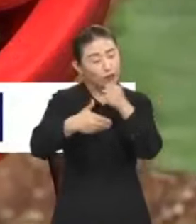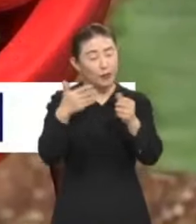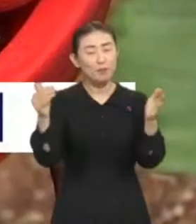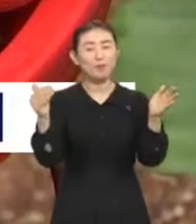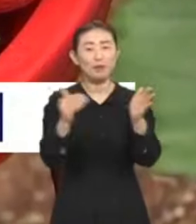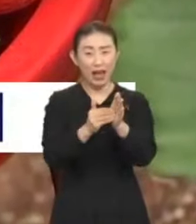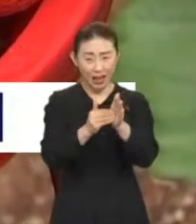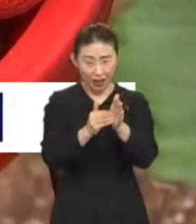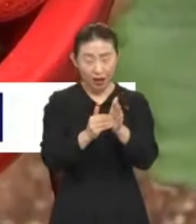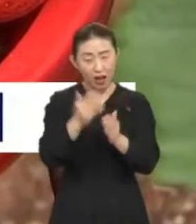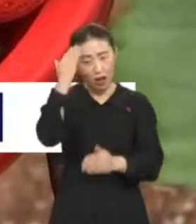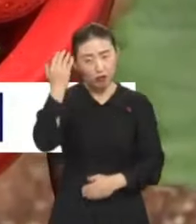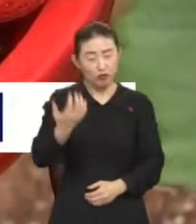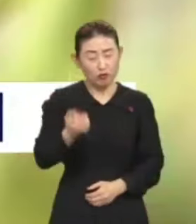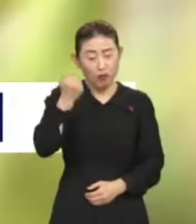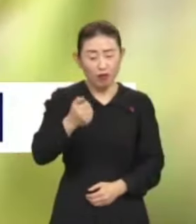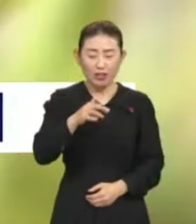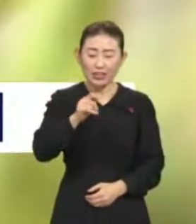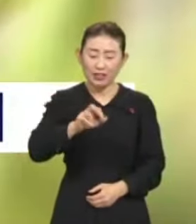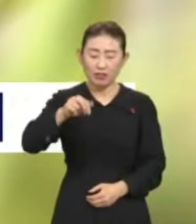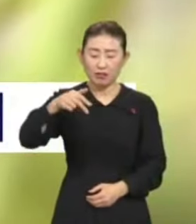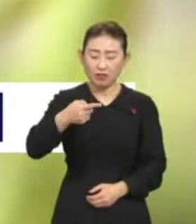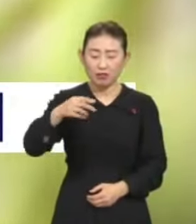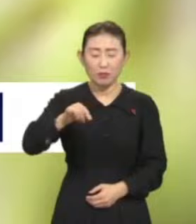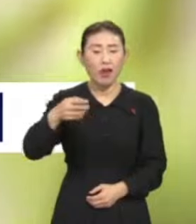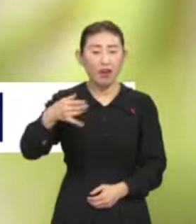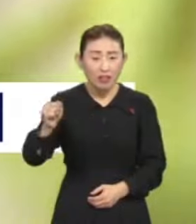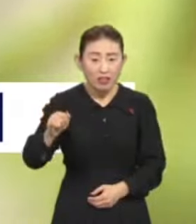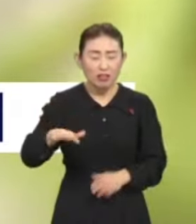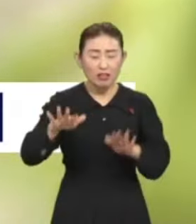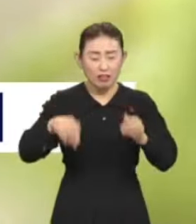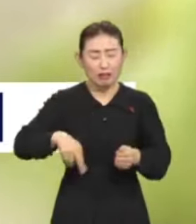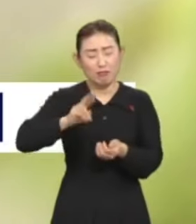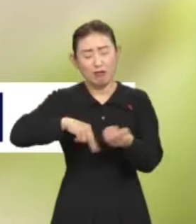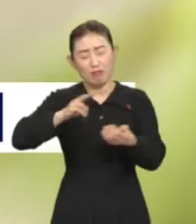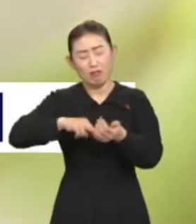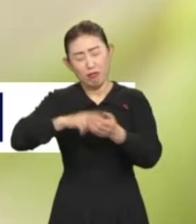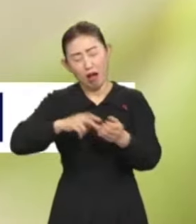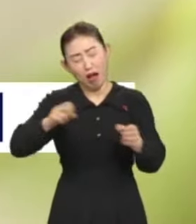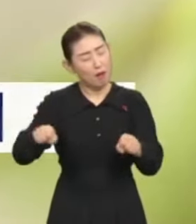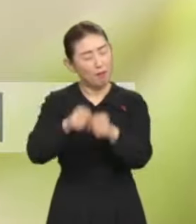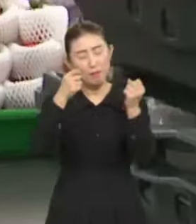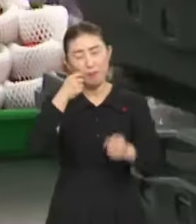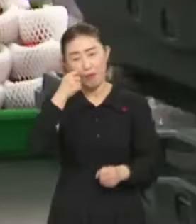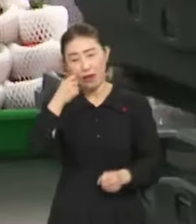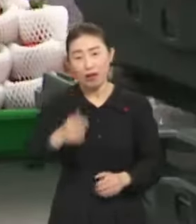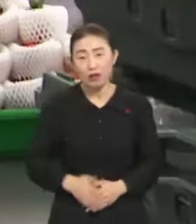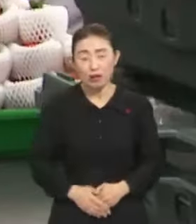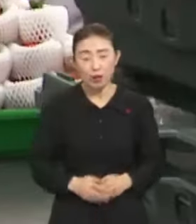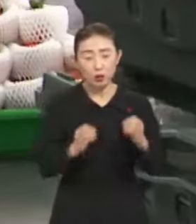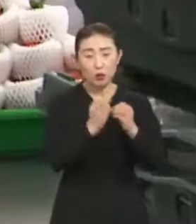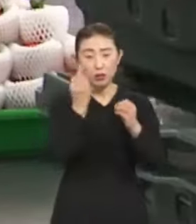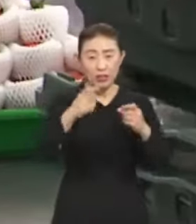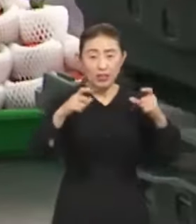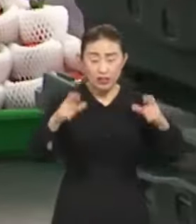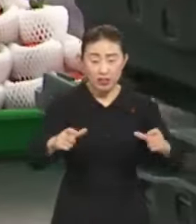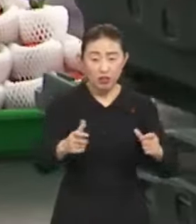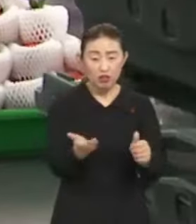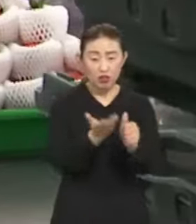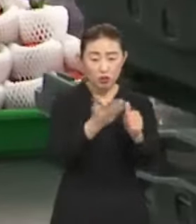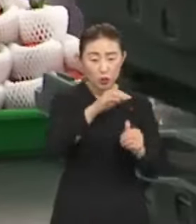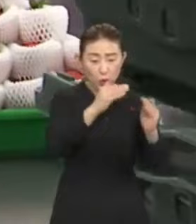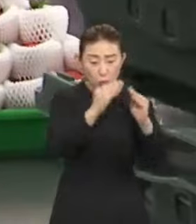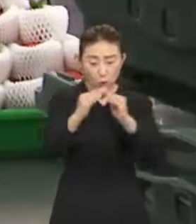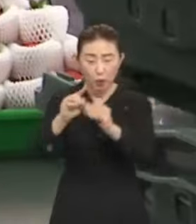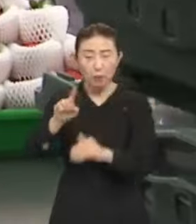개발한 국내 고유 품종 킹스베리가 겨울 과일 시장에서 여왕 대접을 받고 있습니다. 논산 지역 170여